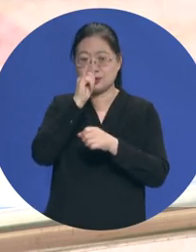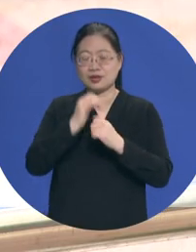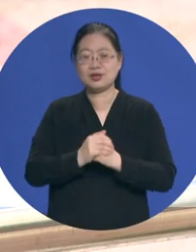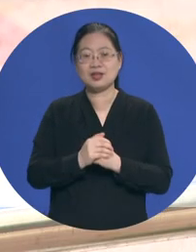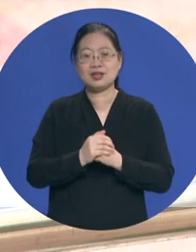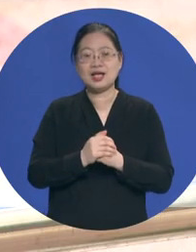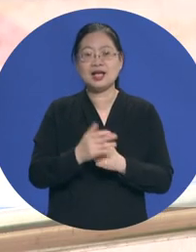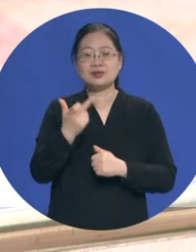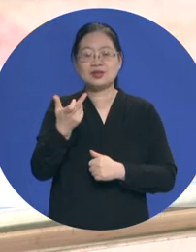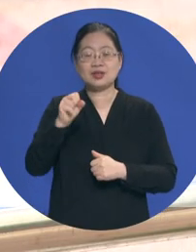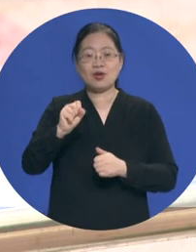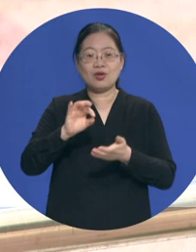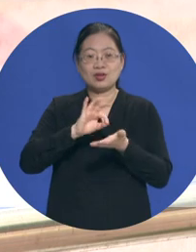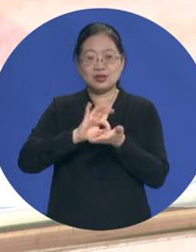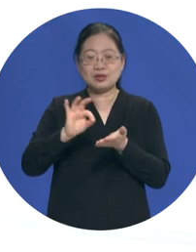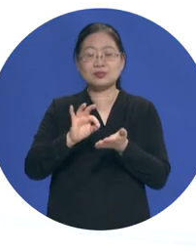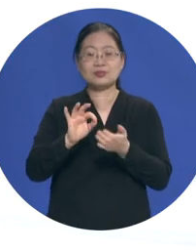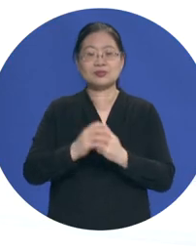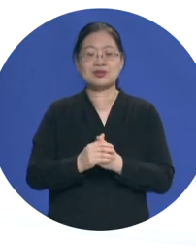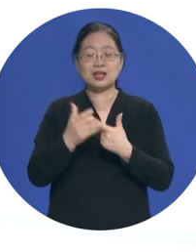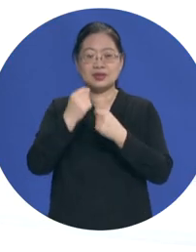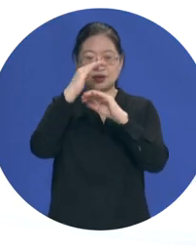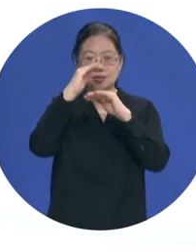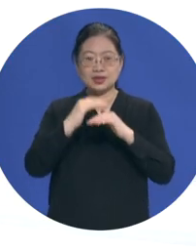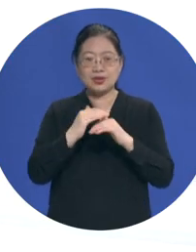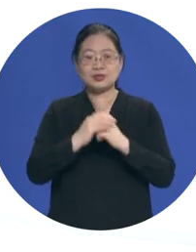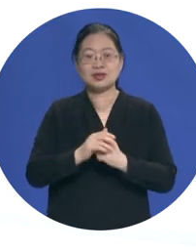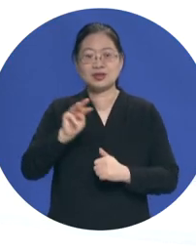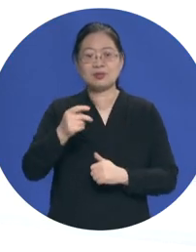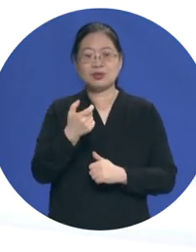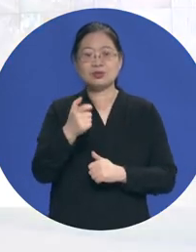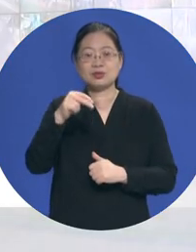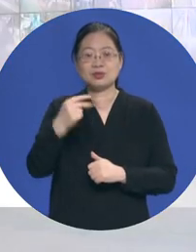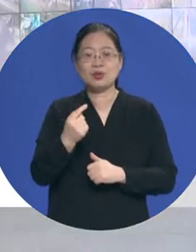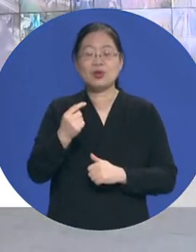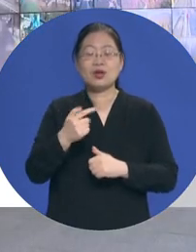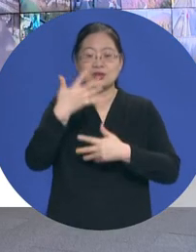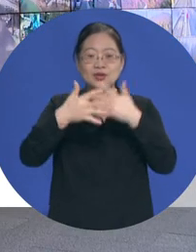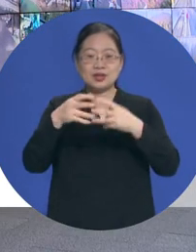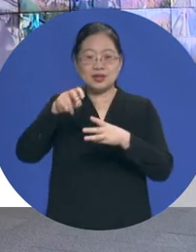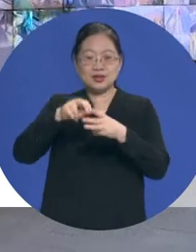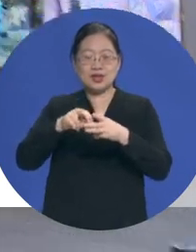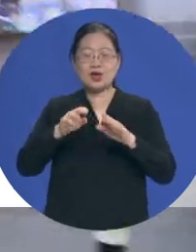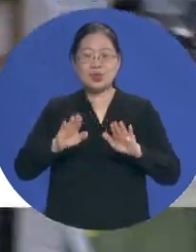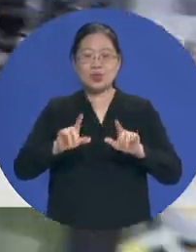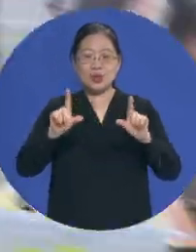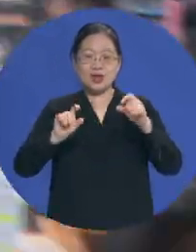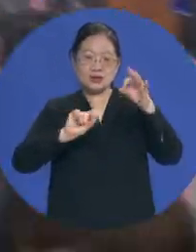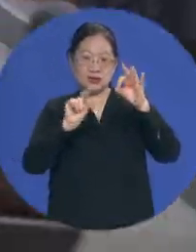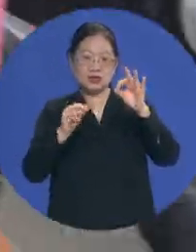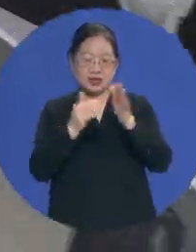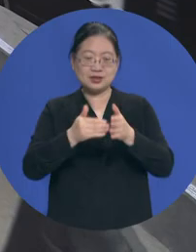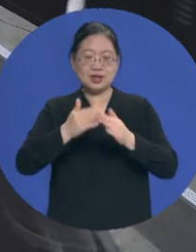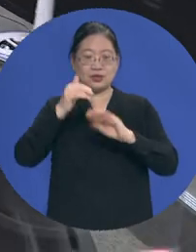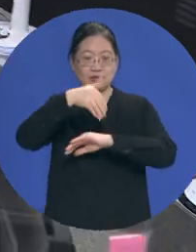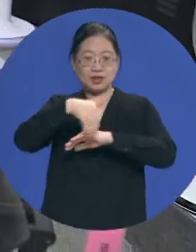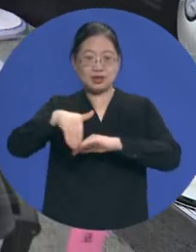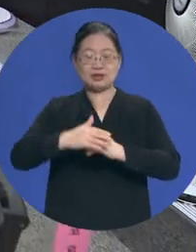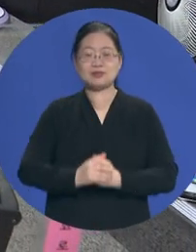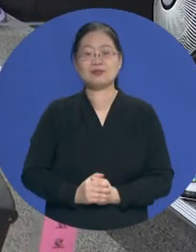권리 기금 17억 원을 투입해 이런 내용을 담은 360도 스마트 영상 센터를 오는 10월까지 구축할